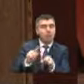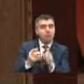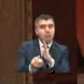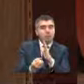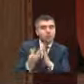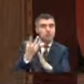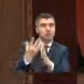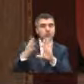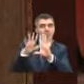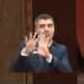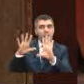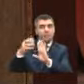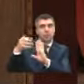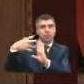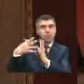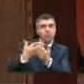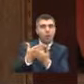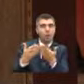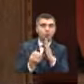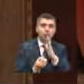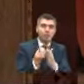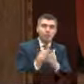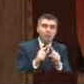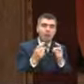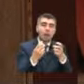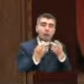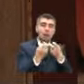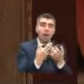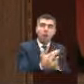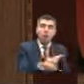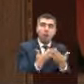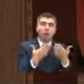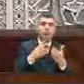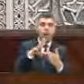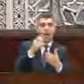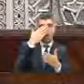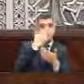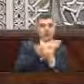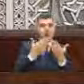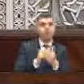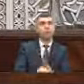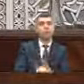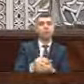المتجددة، نشوفوا طاقات مجددة أخرى، نعطيو المثال من خلال الإدارة في استعمال الطاقات المتجددة. شكرا لكم سيد الوزير. شكرا.